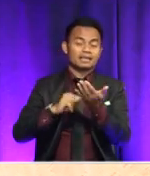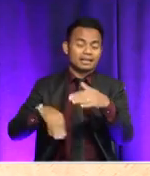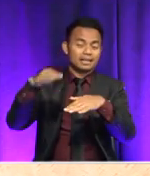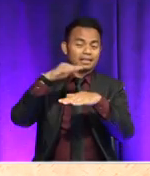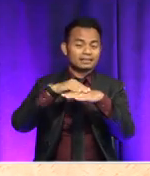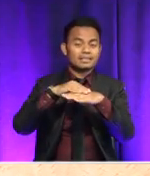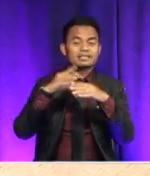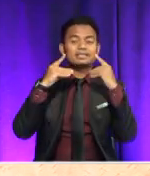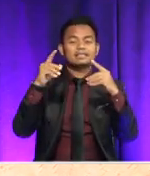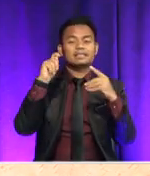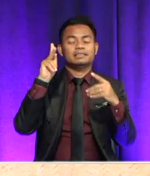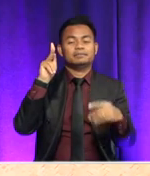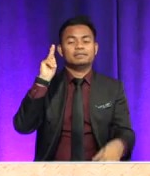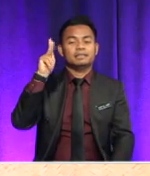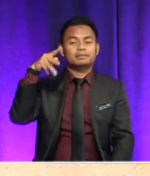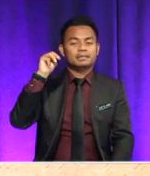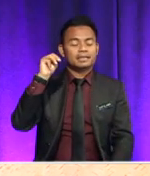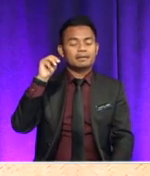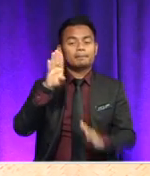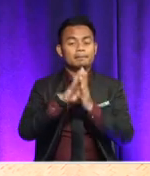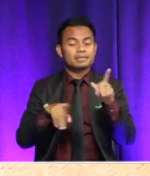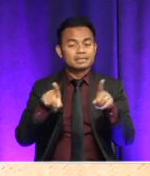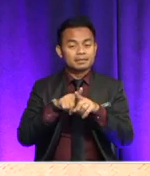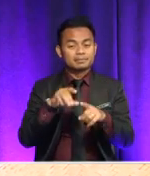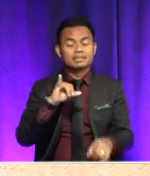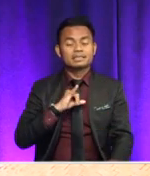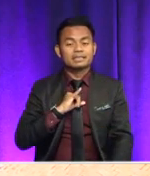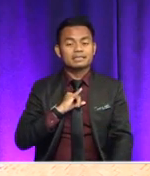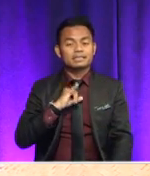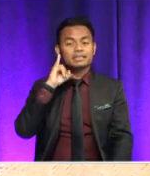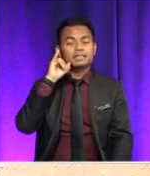bersama saya pengacara Anda Irfansyah